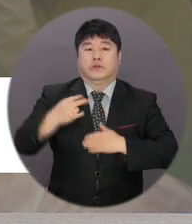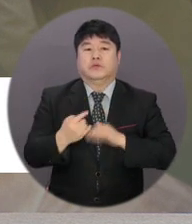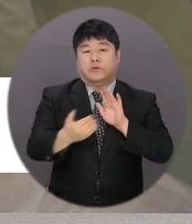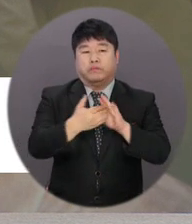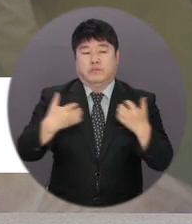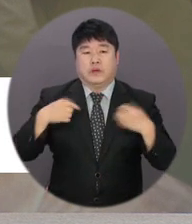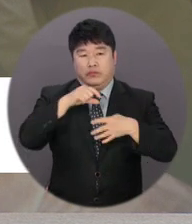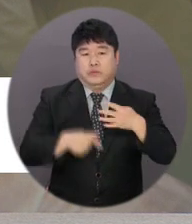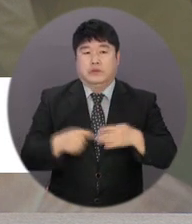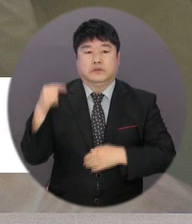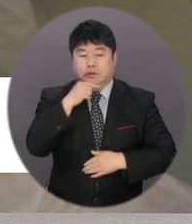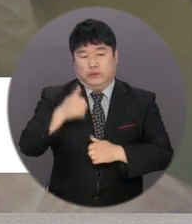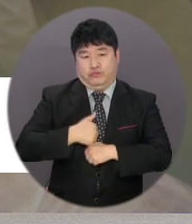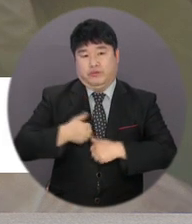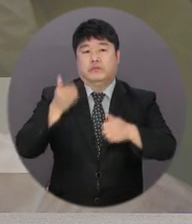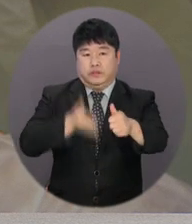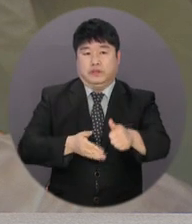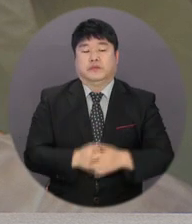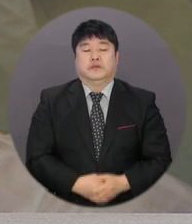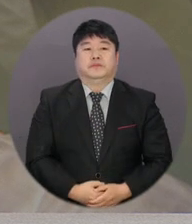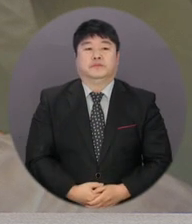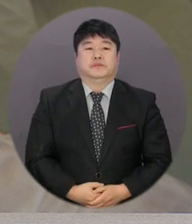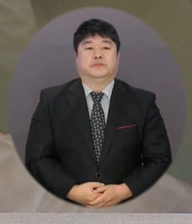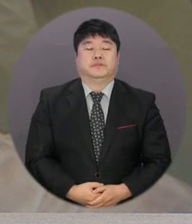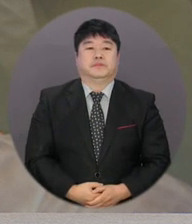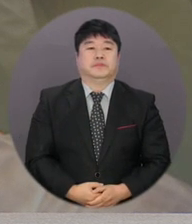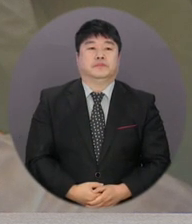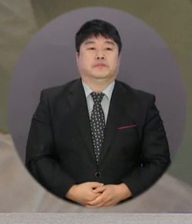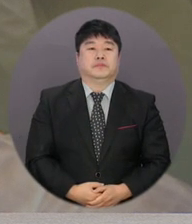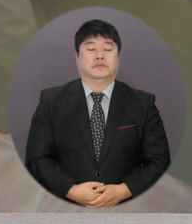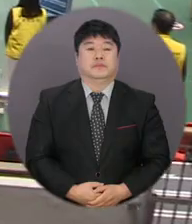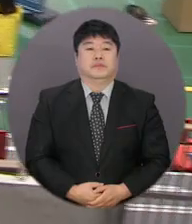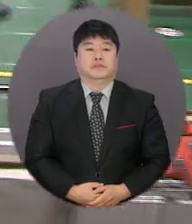방역수칙을 철저히 지켜줄 것을 당부했습니다. 송정근 기자의 보도입니다.